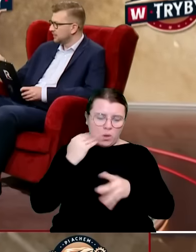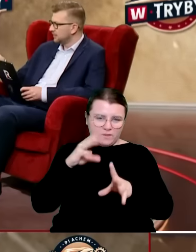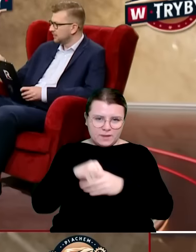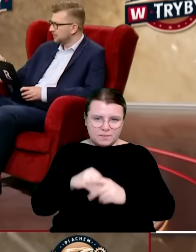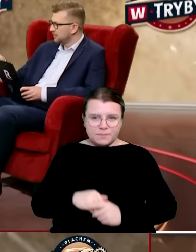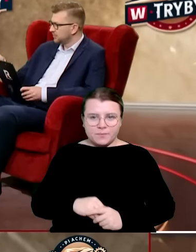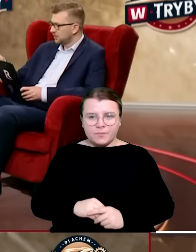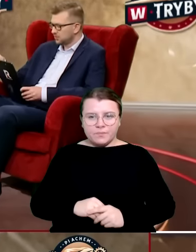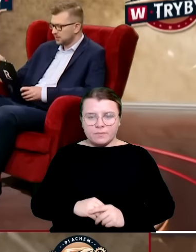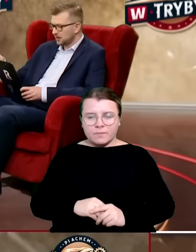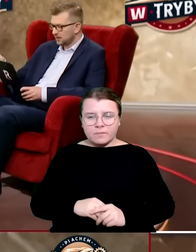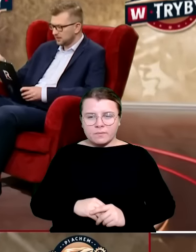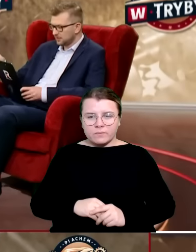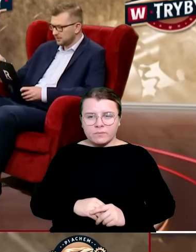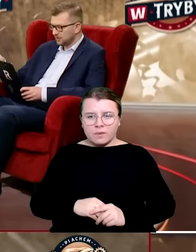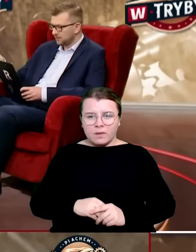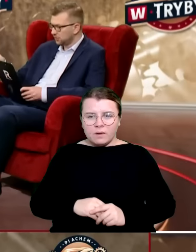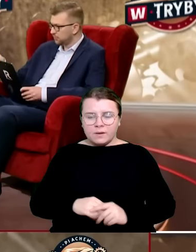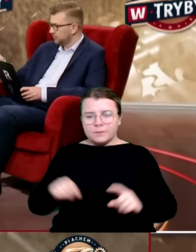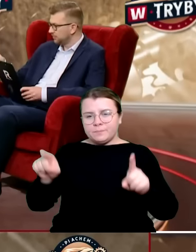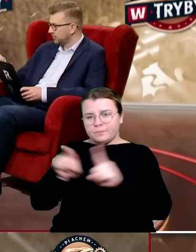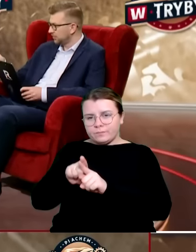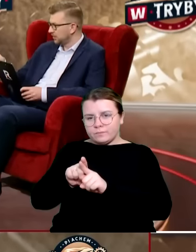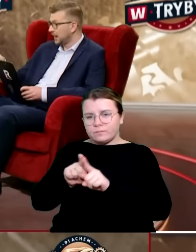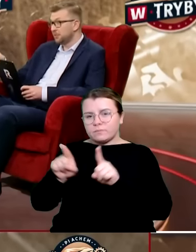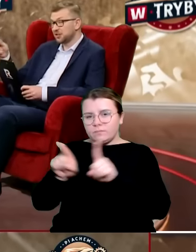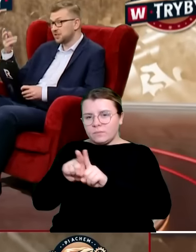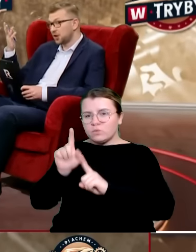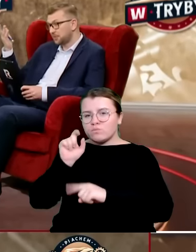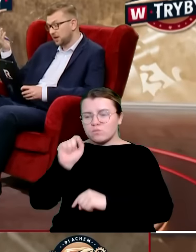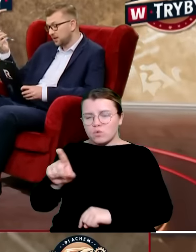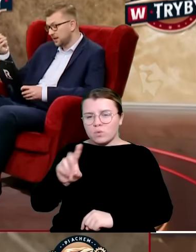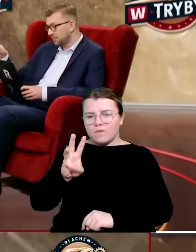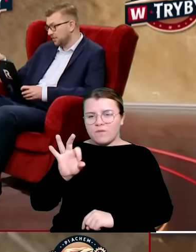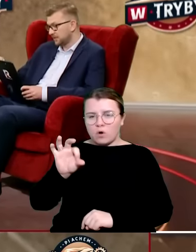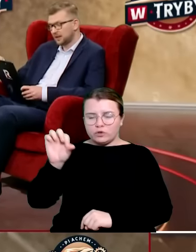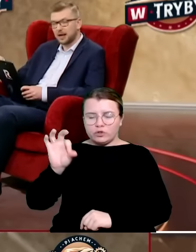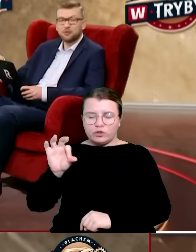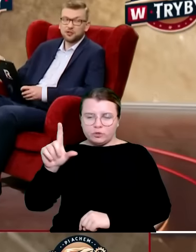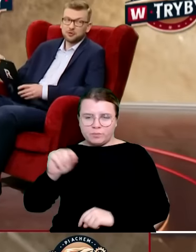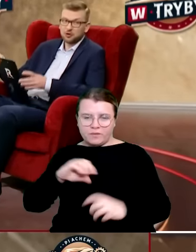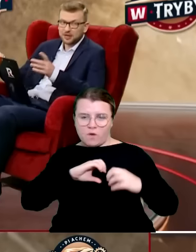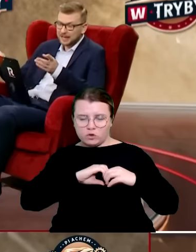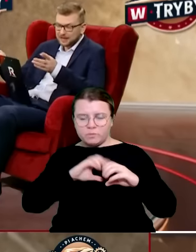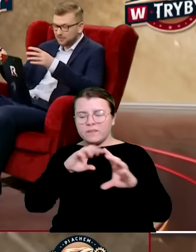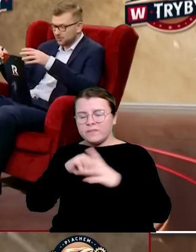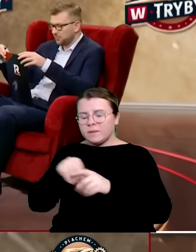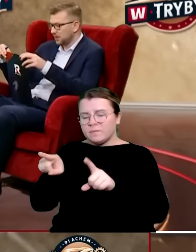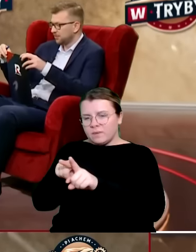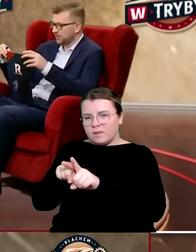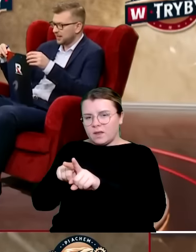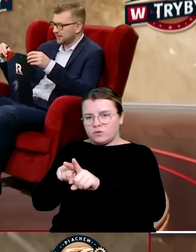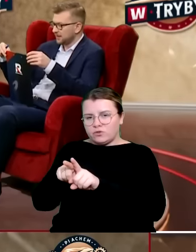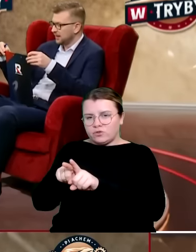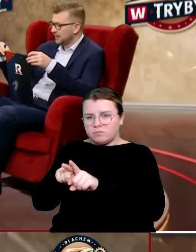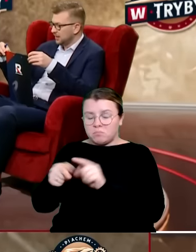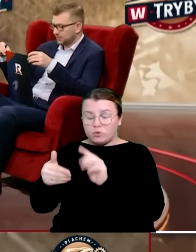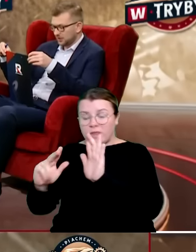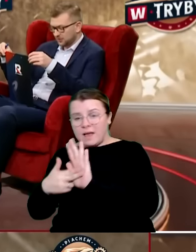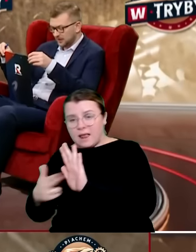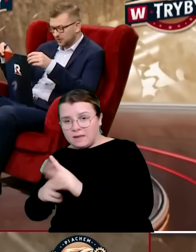toalety przenośne z WOŚP-u podobno. Albo to jest tylko obklejone, albo to są tylko naklejki WOŚP-u, albo